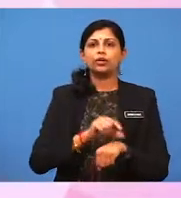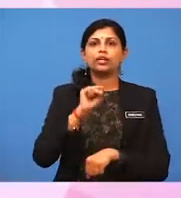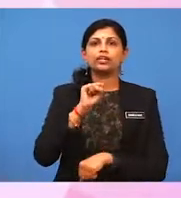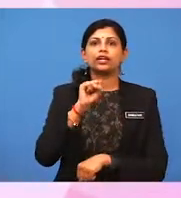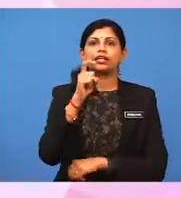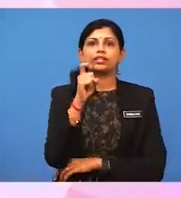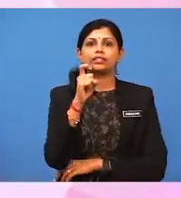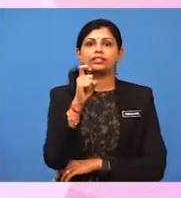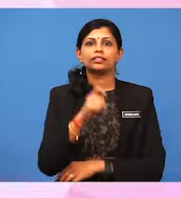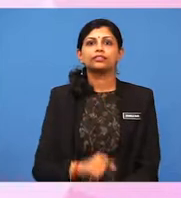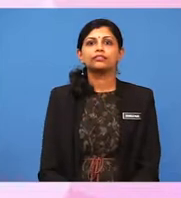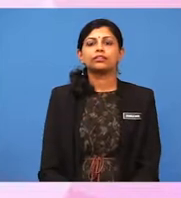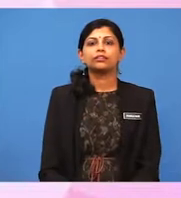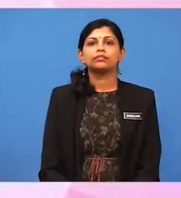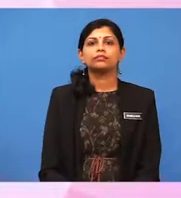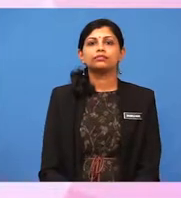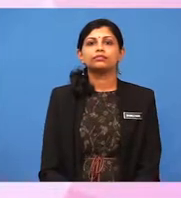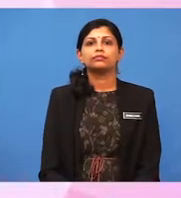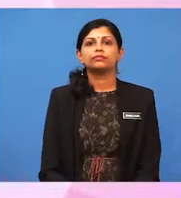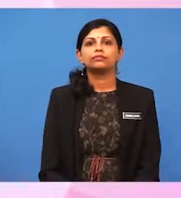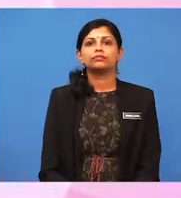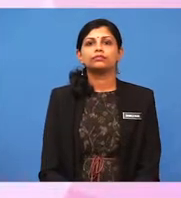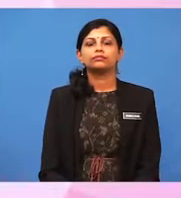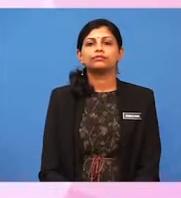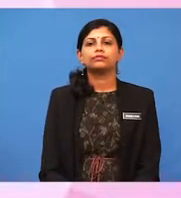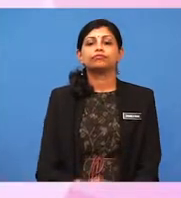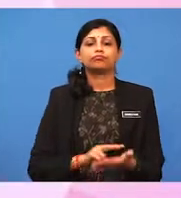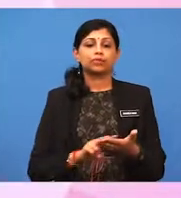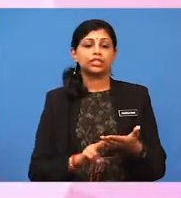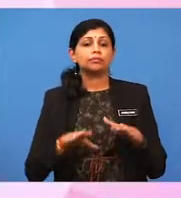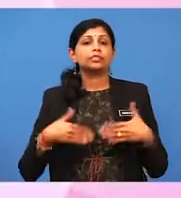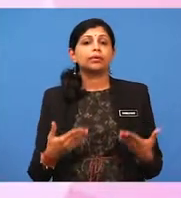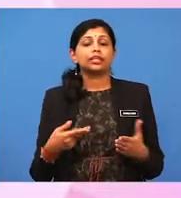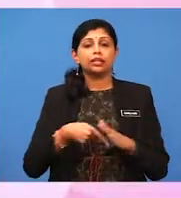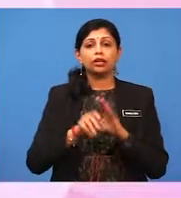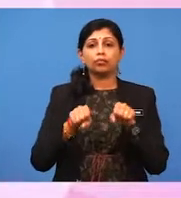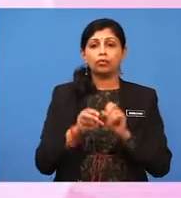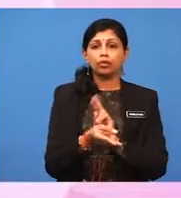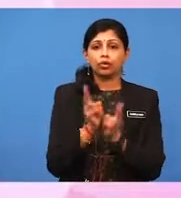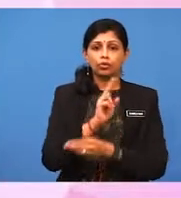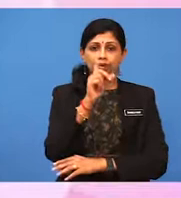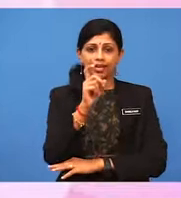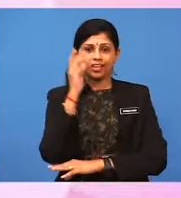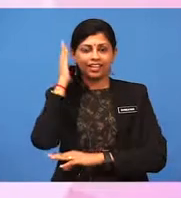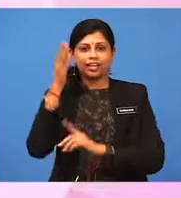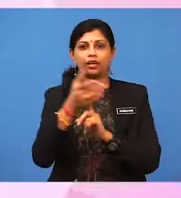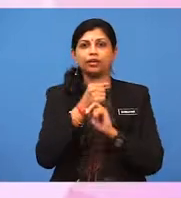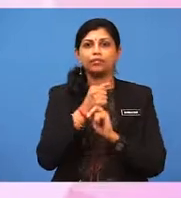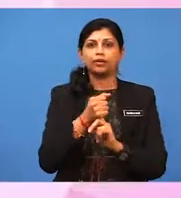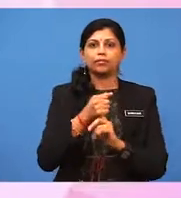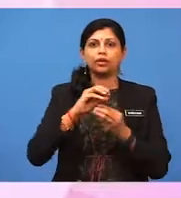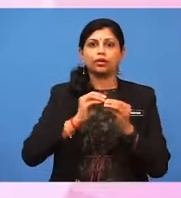double. Kod arahan akan dibaca seperti berikut. Pemboleh ubah X akan memegang